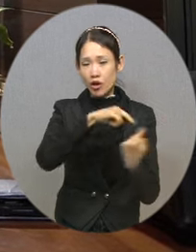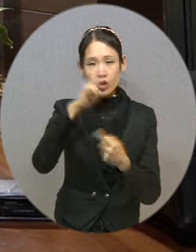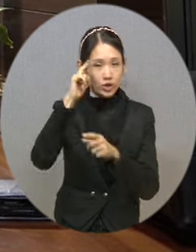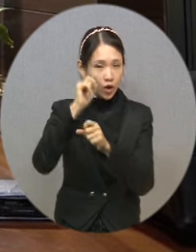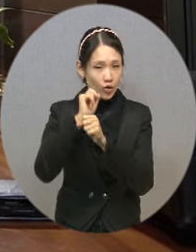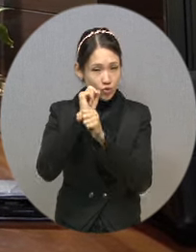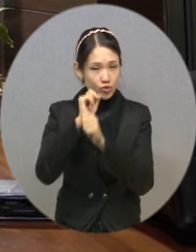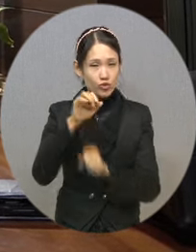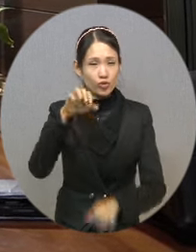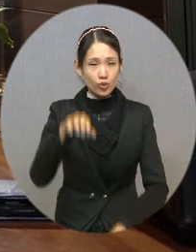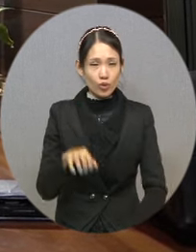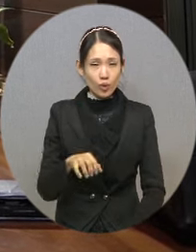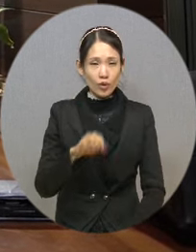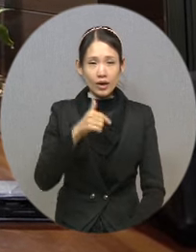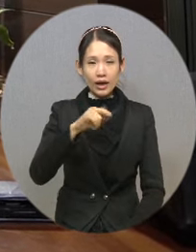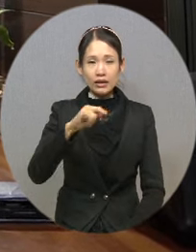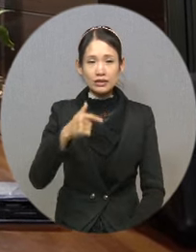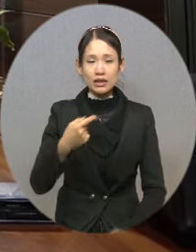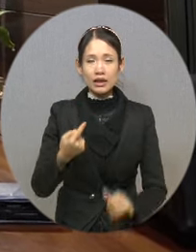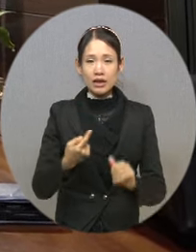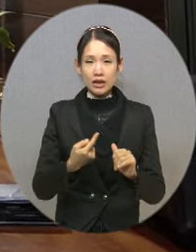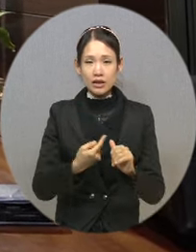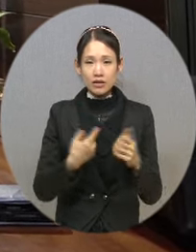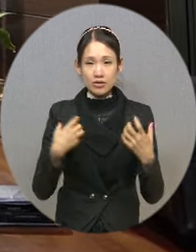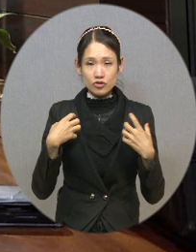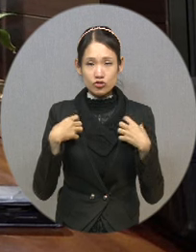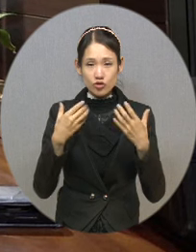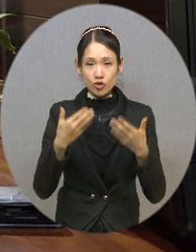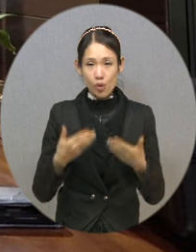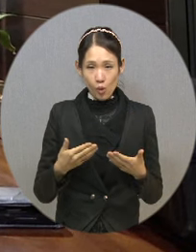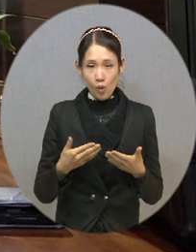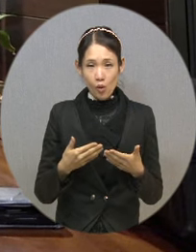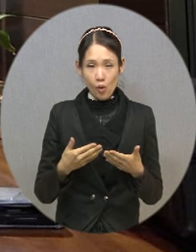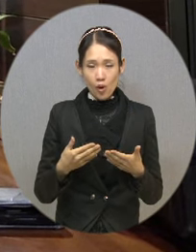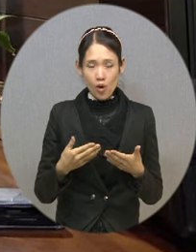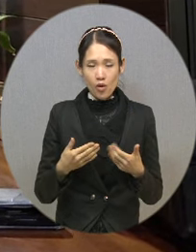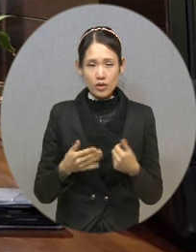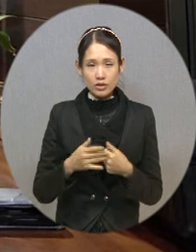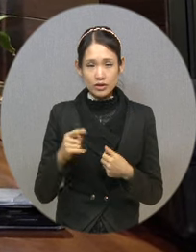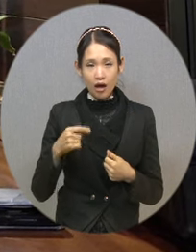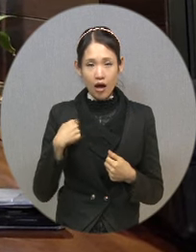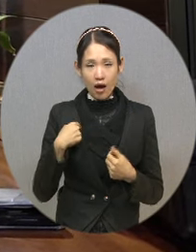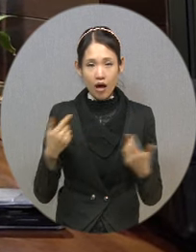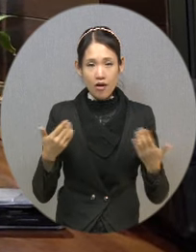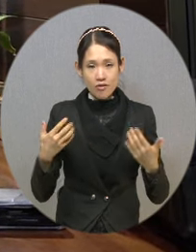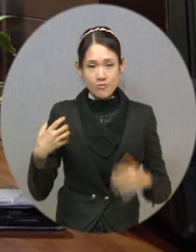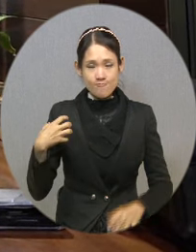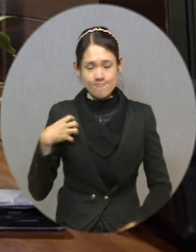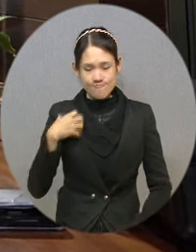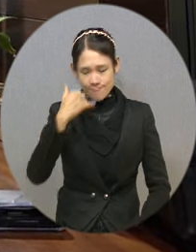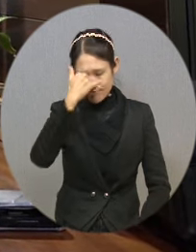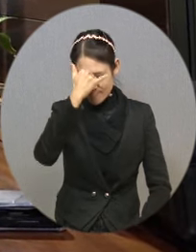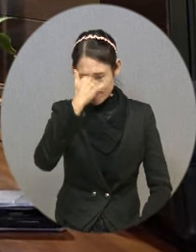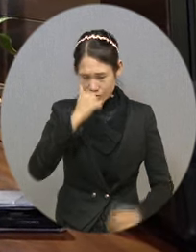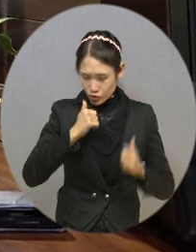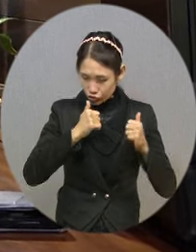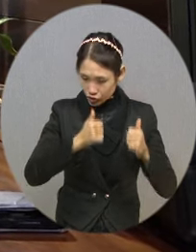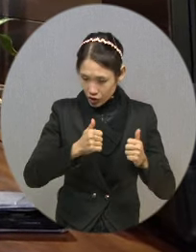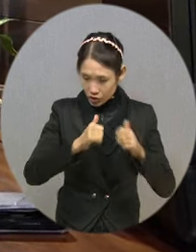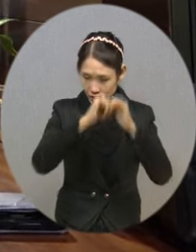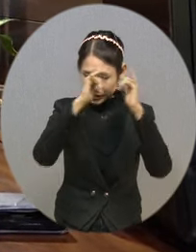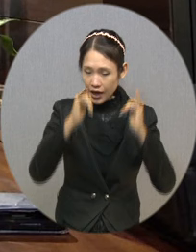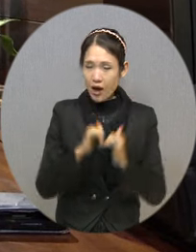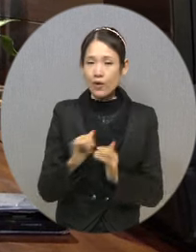한국복지경영연구소라는 간사라는 역할을 또 주셔서 제가 그 역할에 충실하고 또